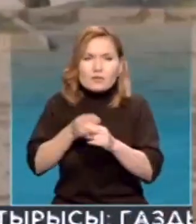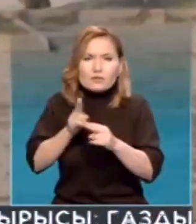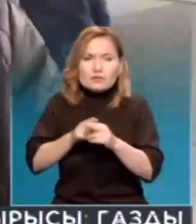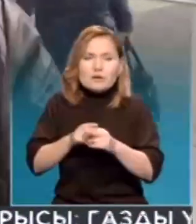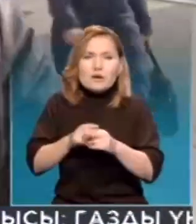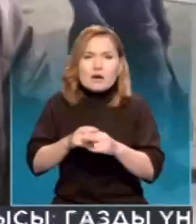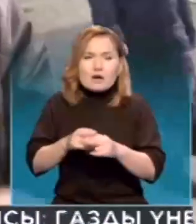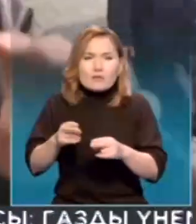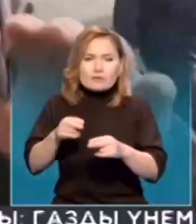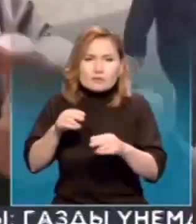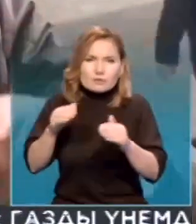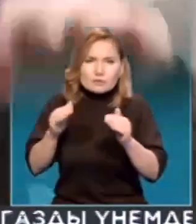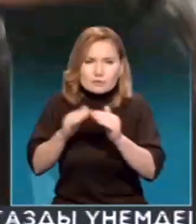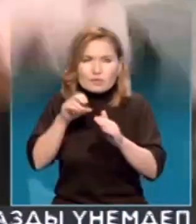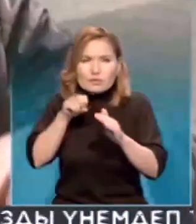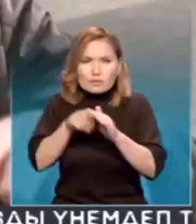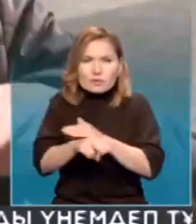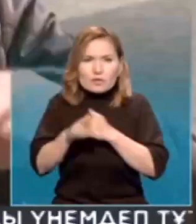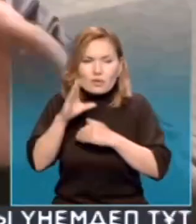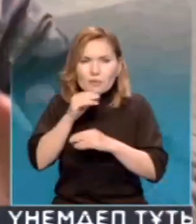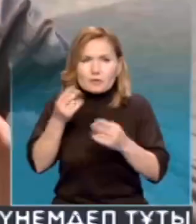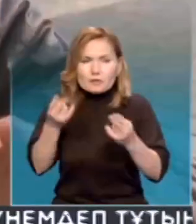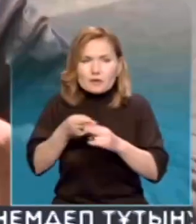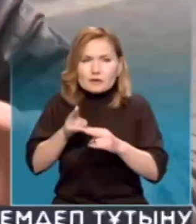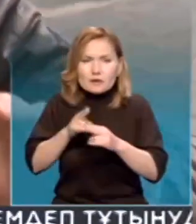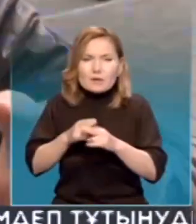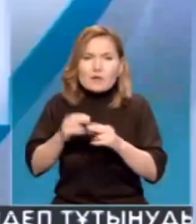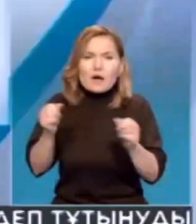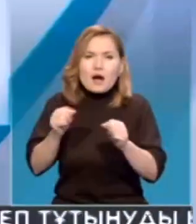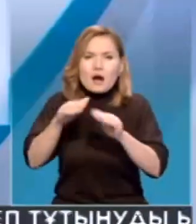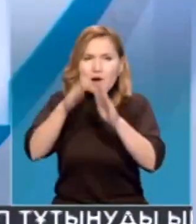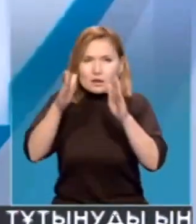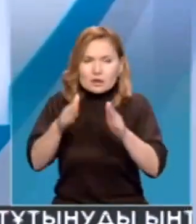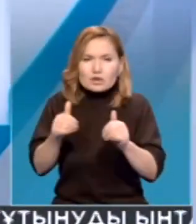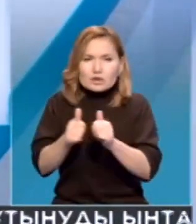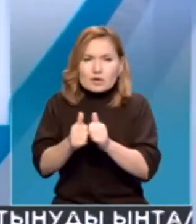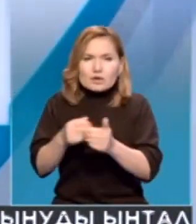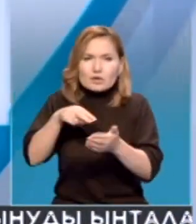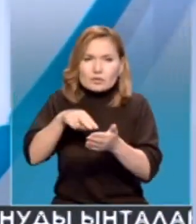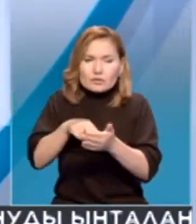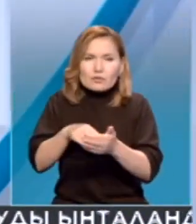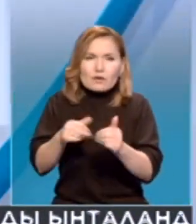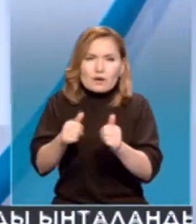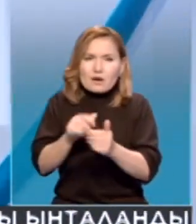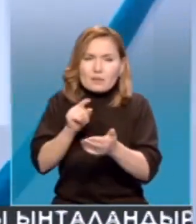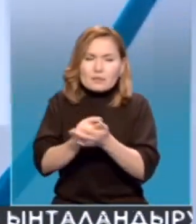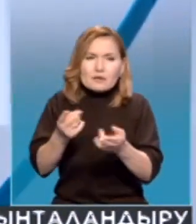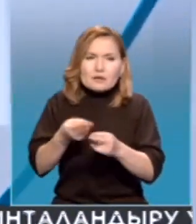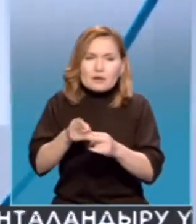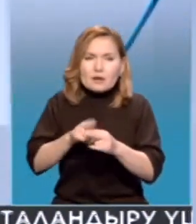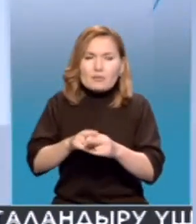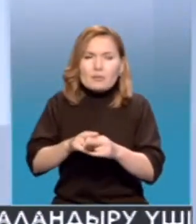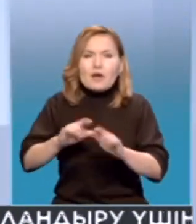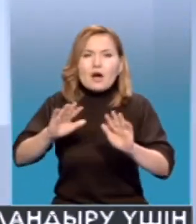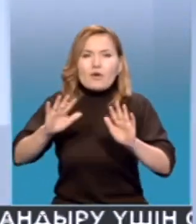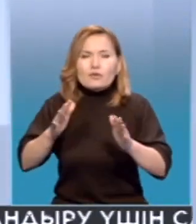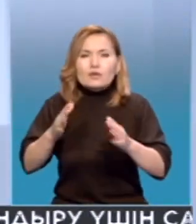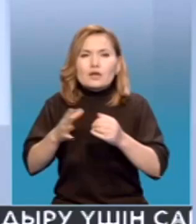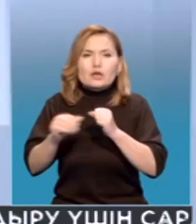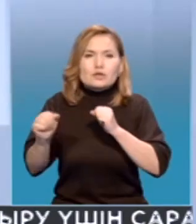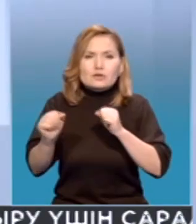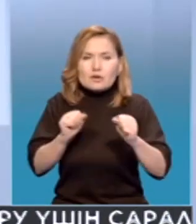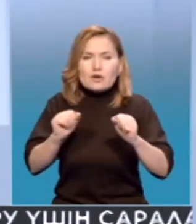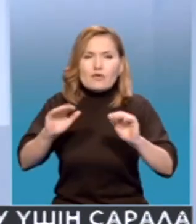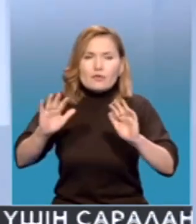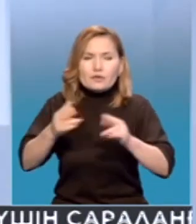тастап деп. Қанша не болса да холодильниктің астына, жанына қарай барған дұрыс. Егер зілзала басталған сәтте сіз көп қабатты ғимараттың ішінде қалып